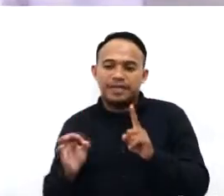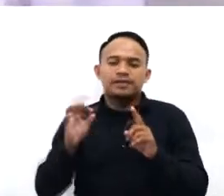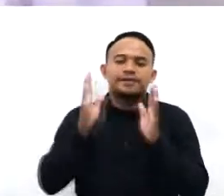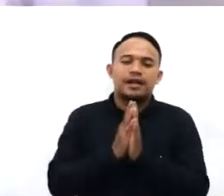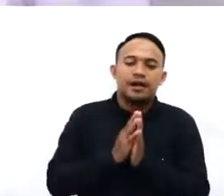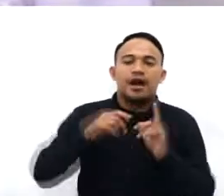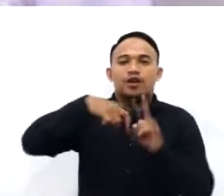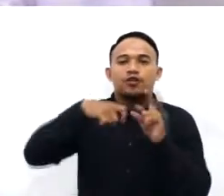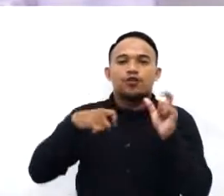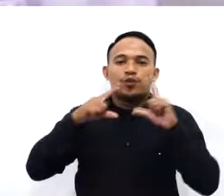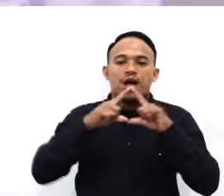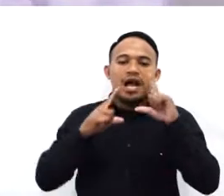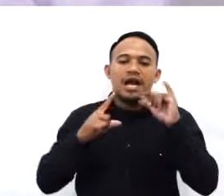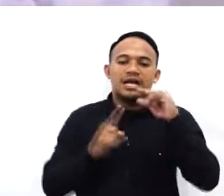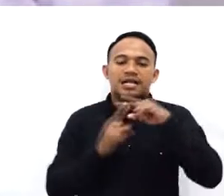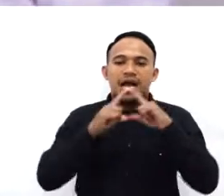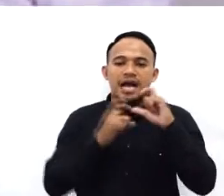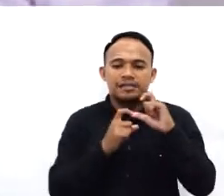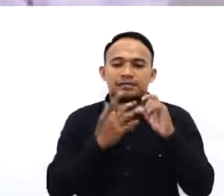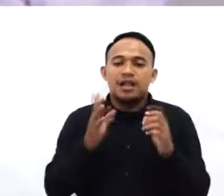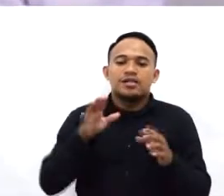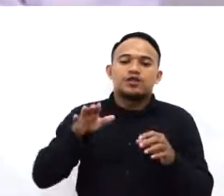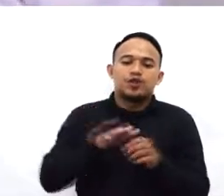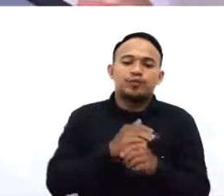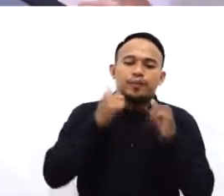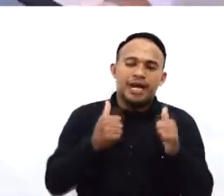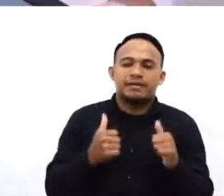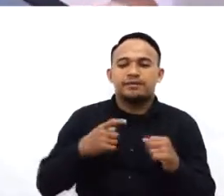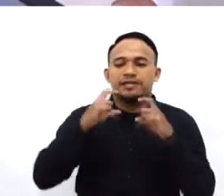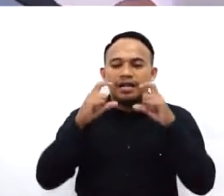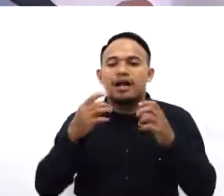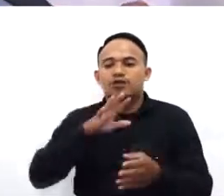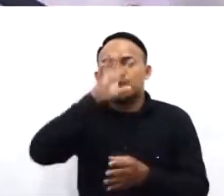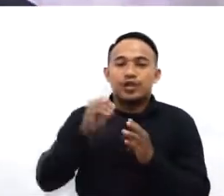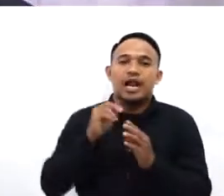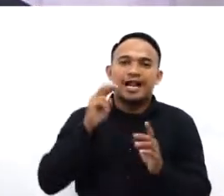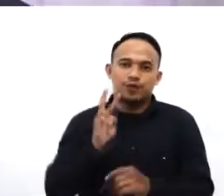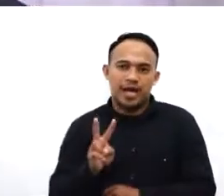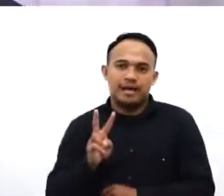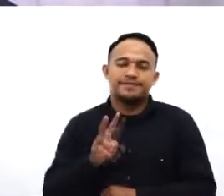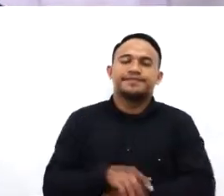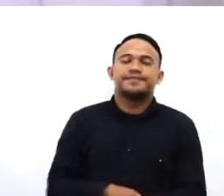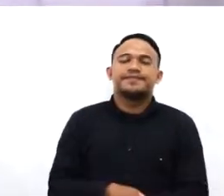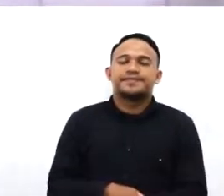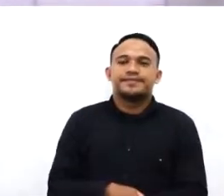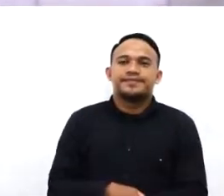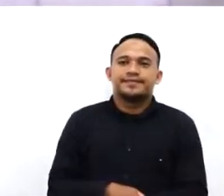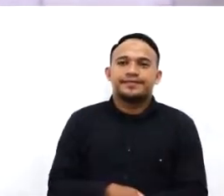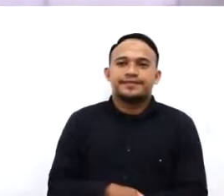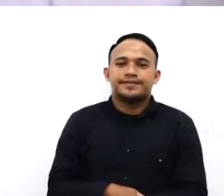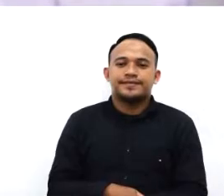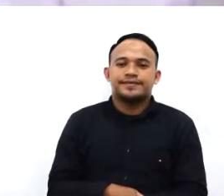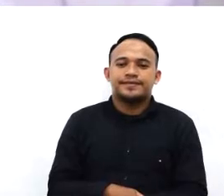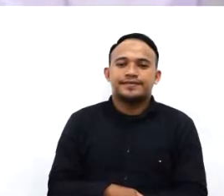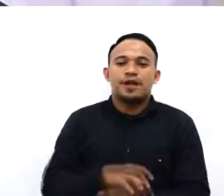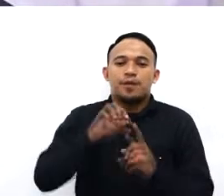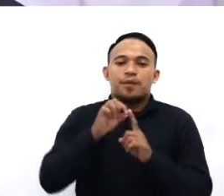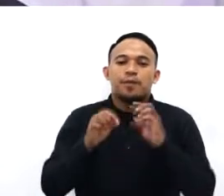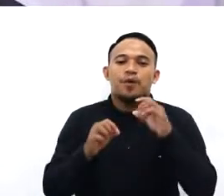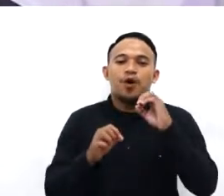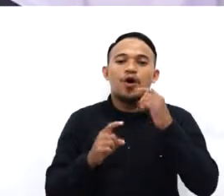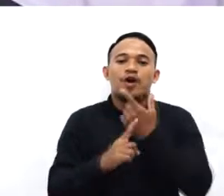100% dan kualitasnya cukup baik. Dan secara keseluruhan, kedua proyek